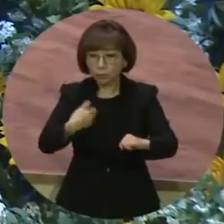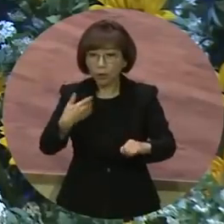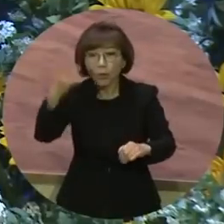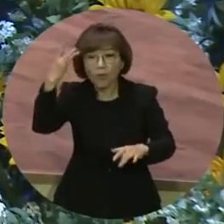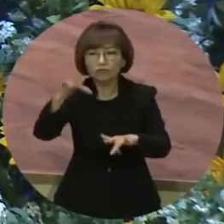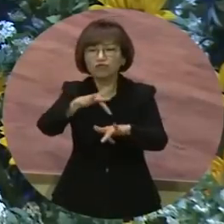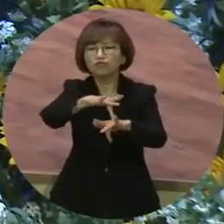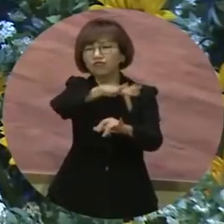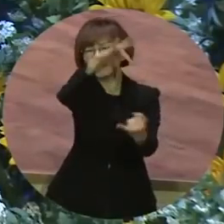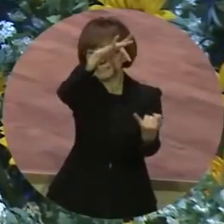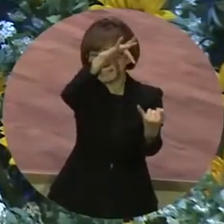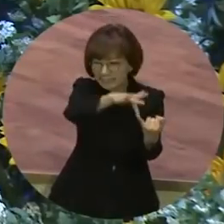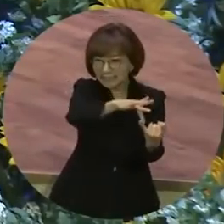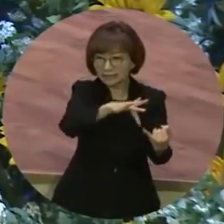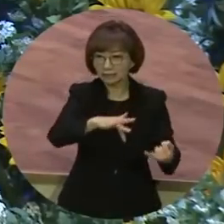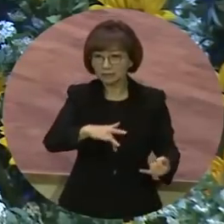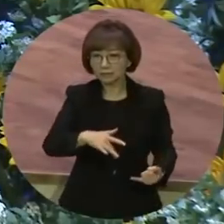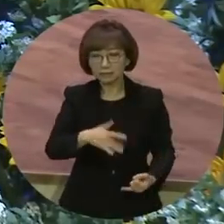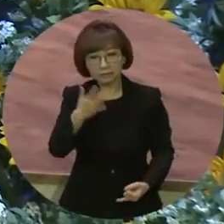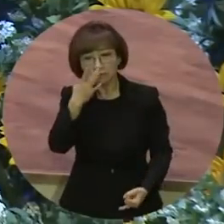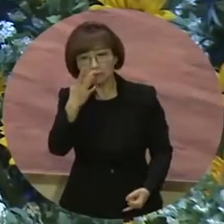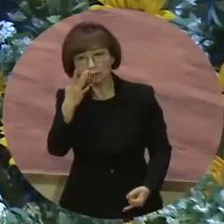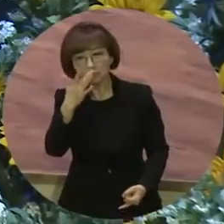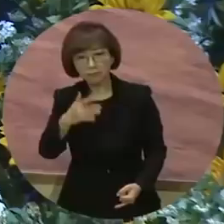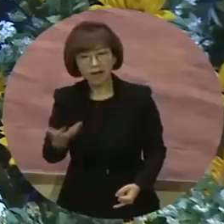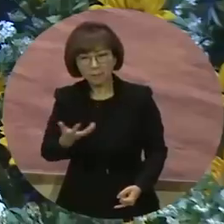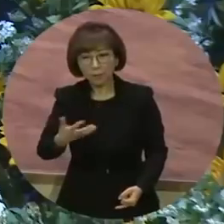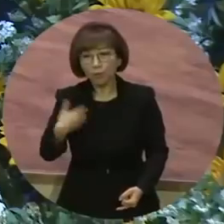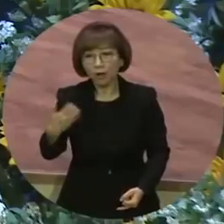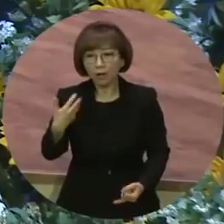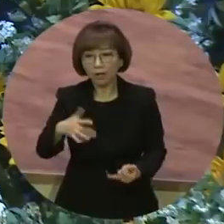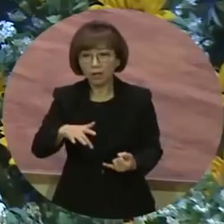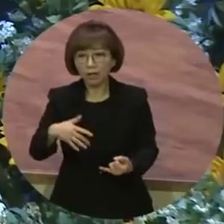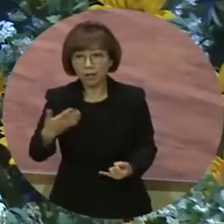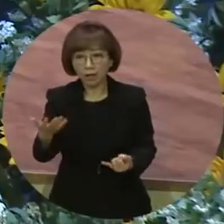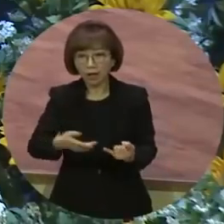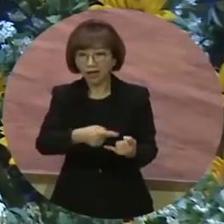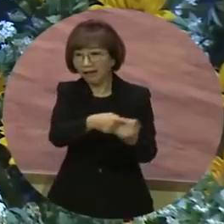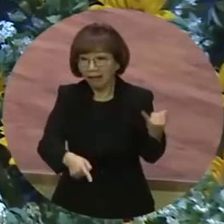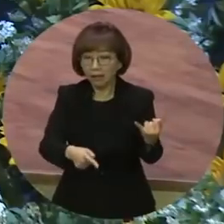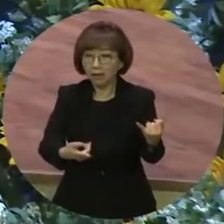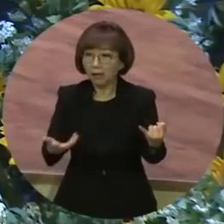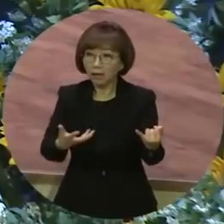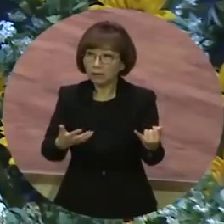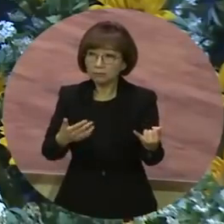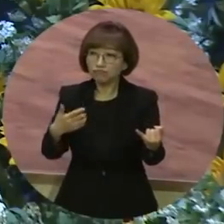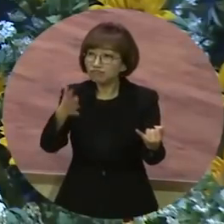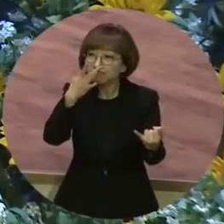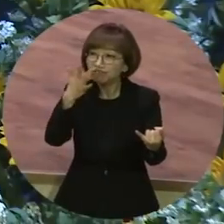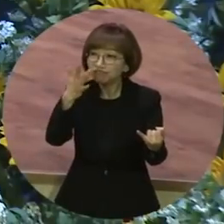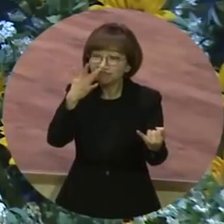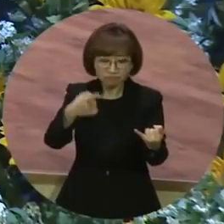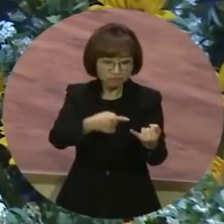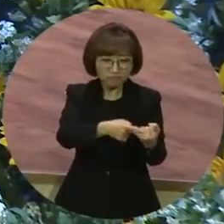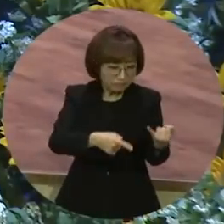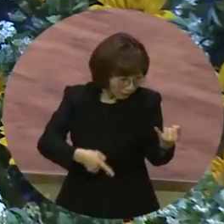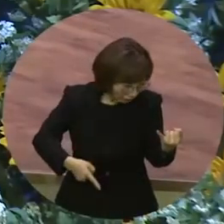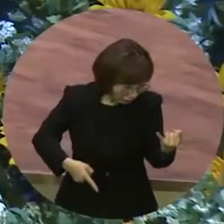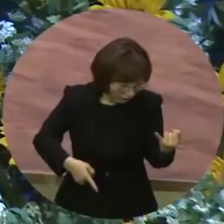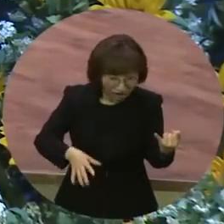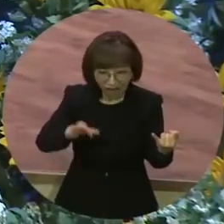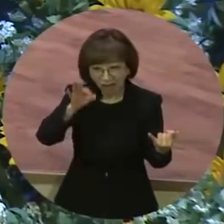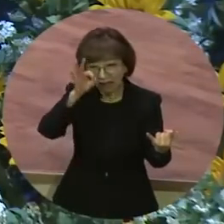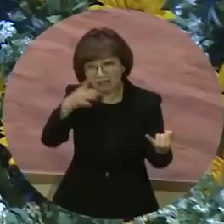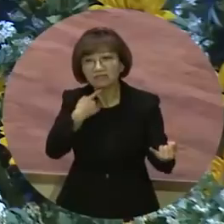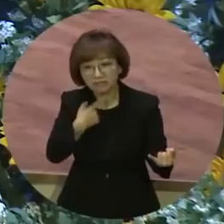들린 자는요 감각이 없다니까. 감각이 없어요. 감각이 잘려도 몰라. 영적 무감각한